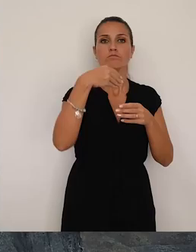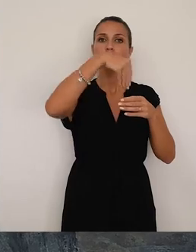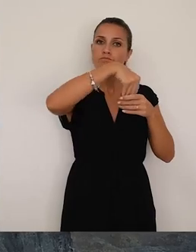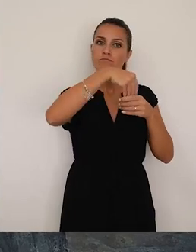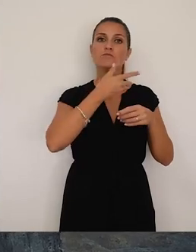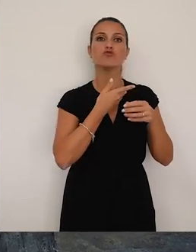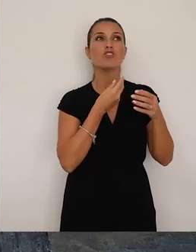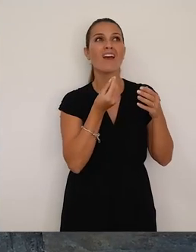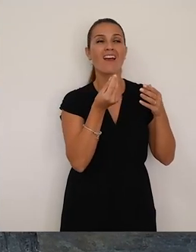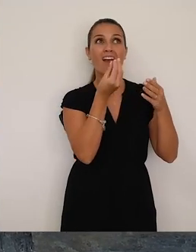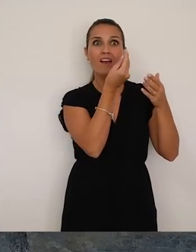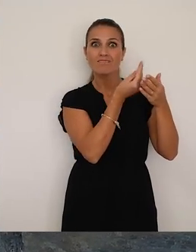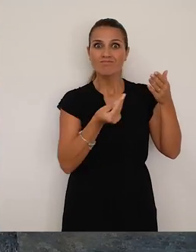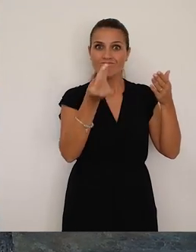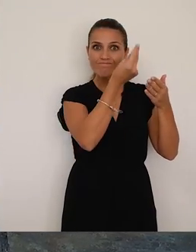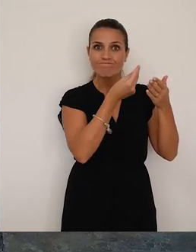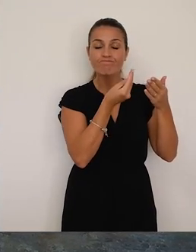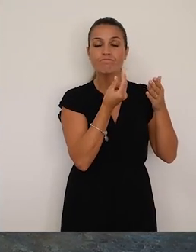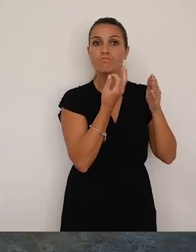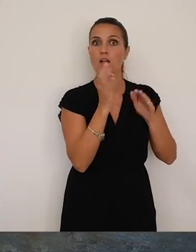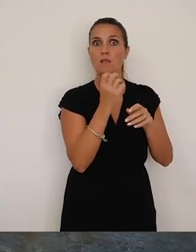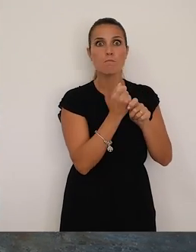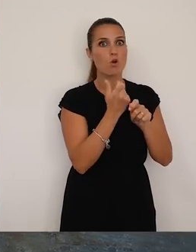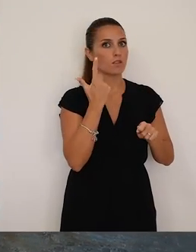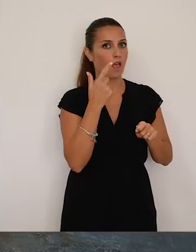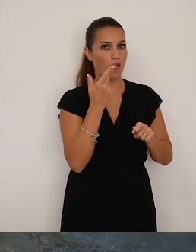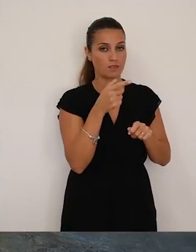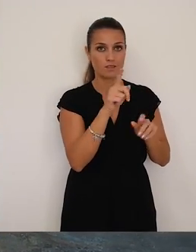conservate numerose opere di particolare fregio artistico.